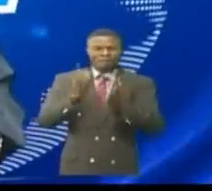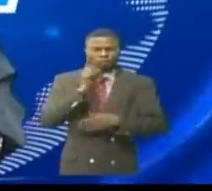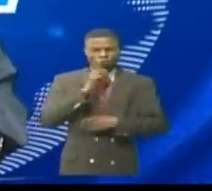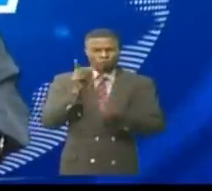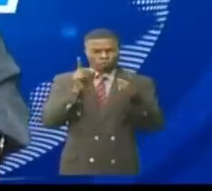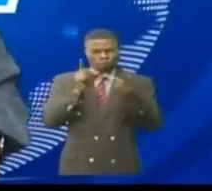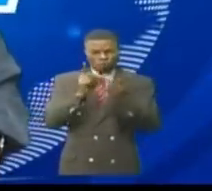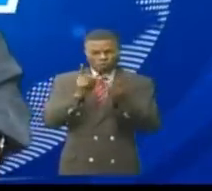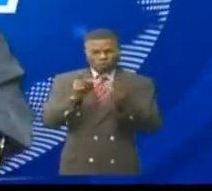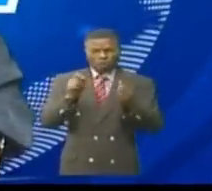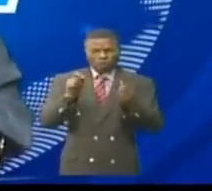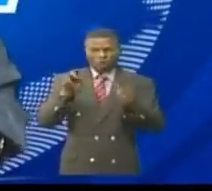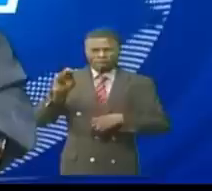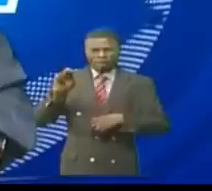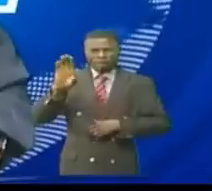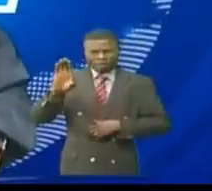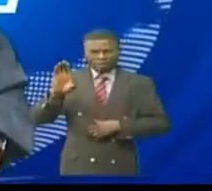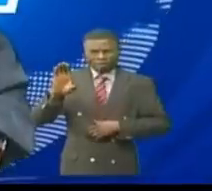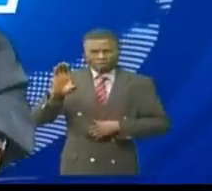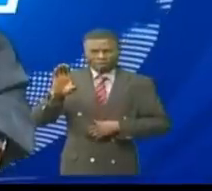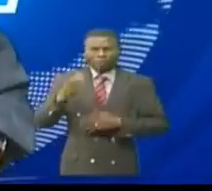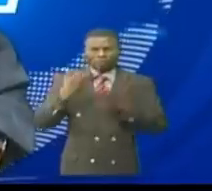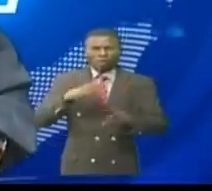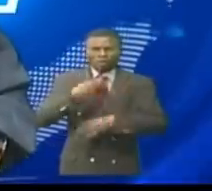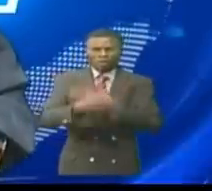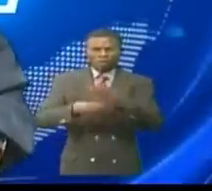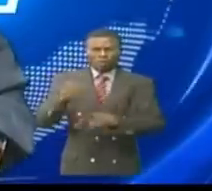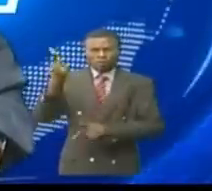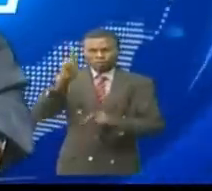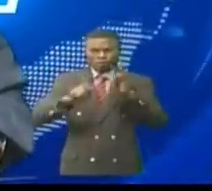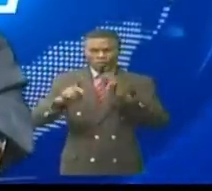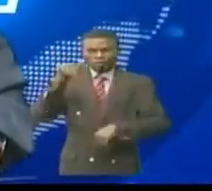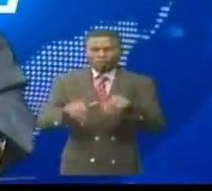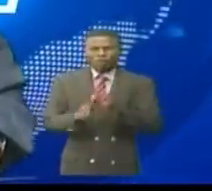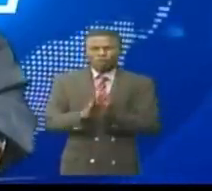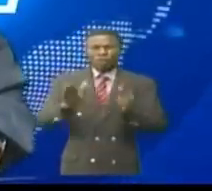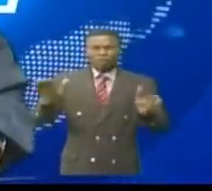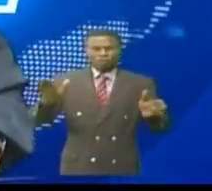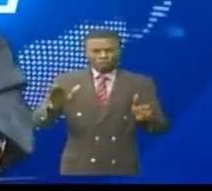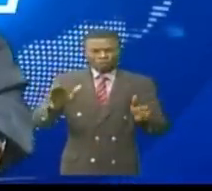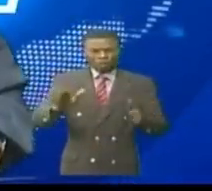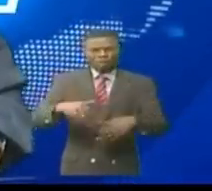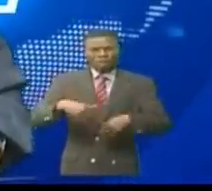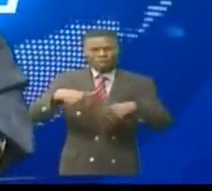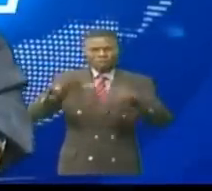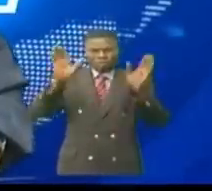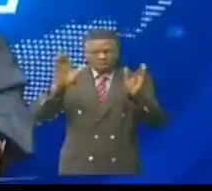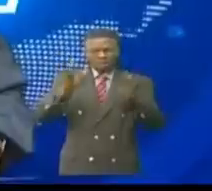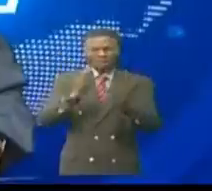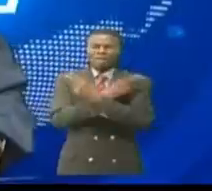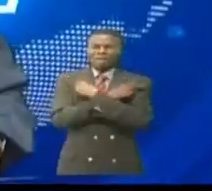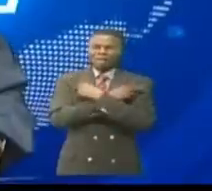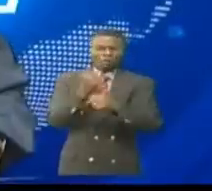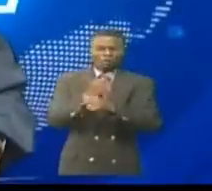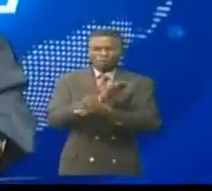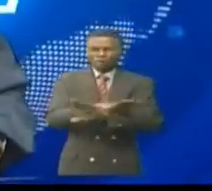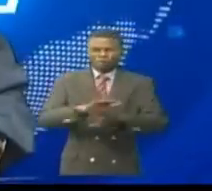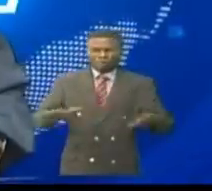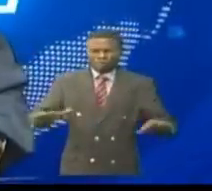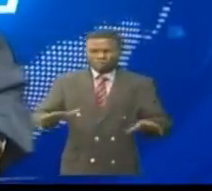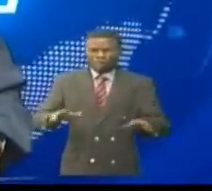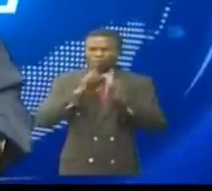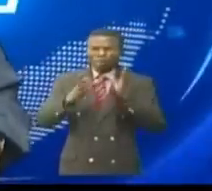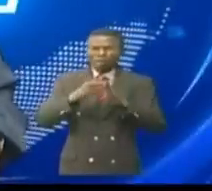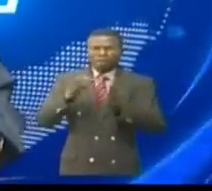Monsieur, bonsoir. À la fonction publique, les secrétaires généraux retraités ont échangé avec le vice-premier ministre, ministre de tutelle, Jean-Pierre